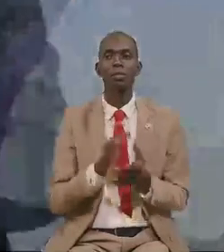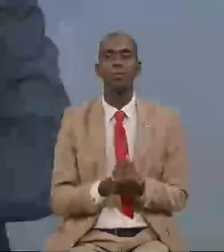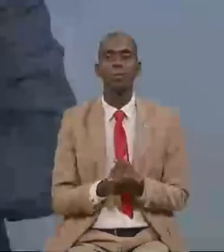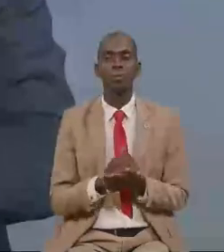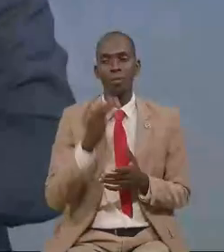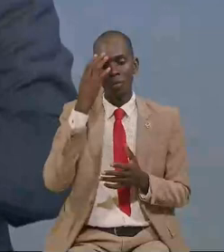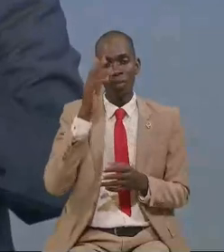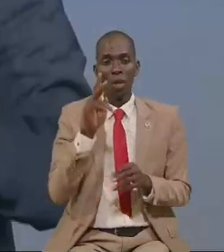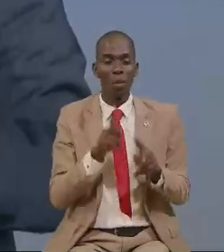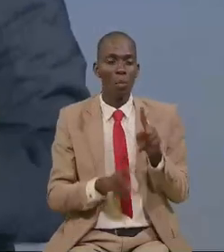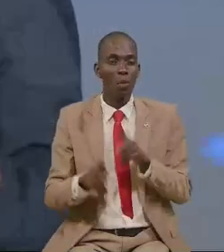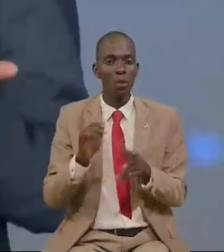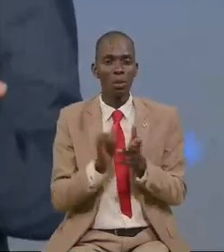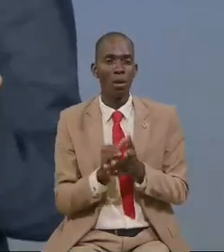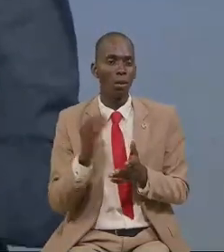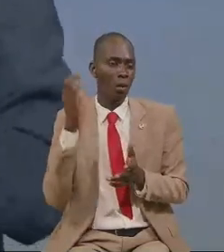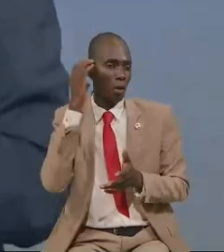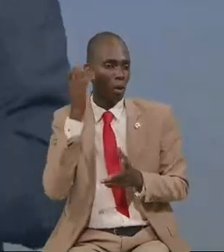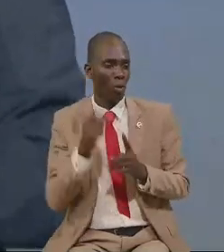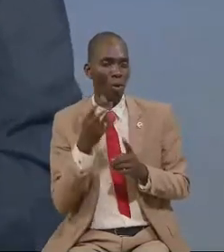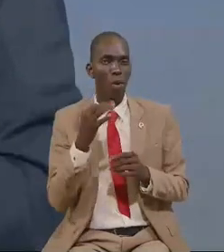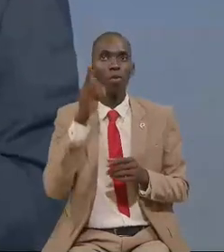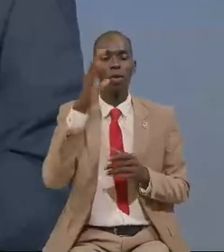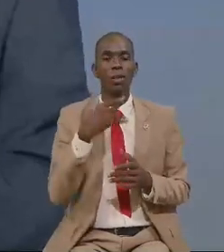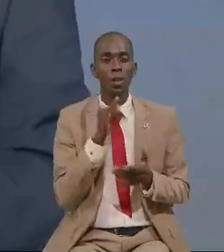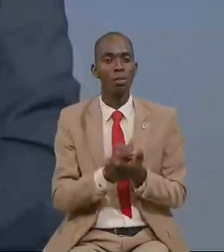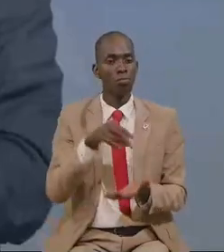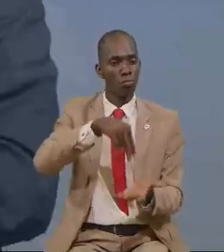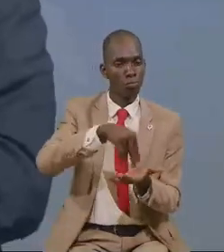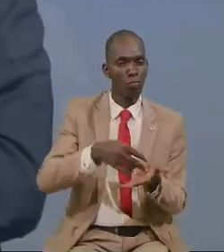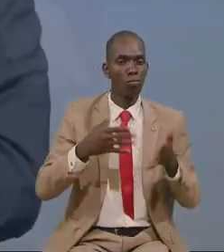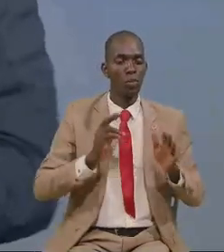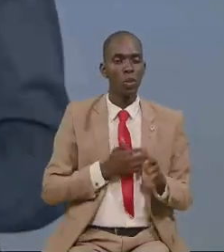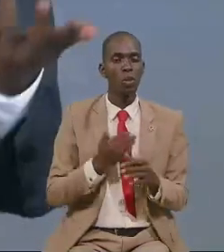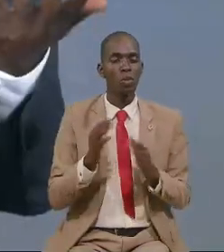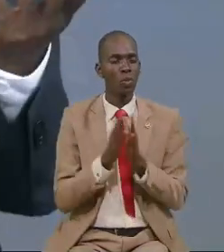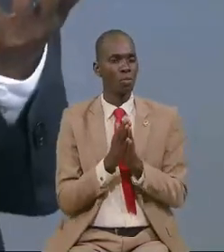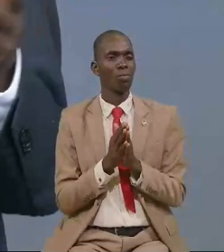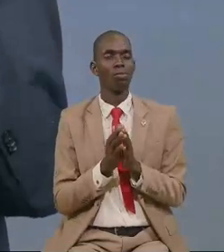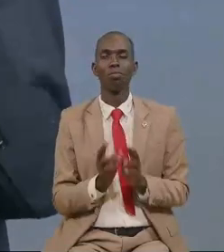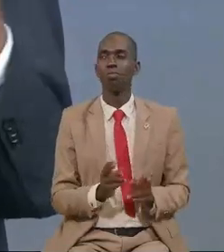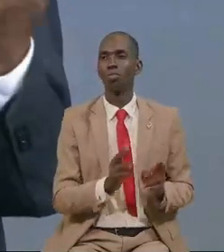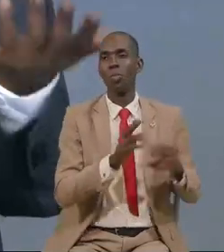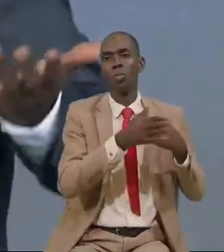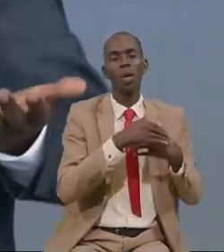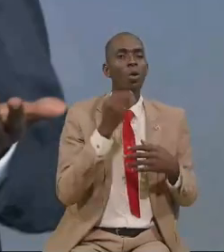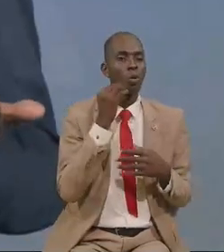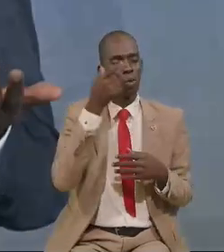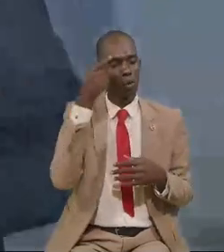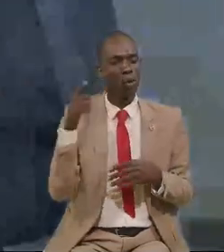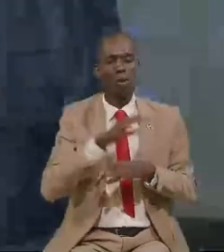Ceux qui écoutent la parole, lèvons-nous et prions. Et ils retournent à la maison.